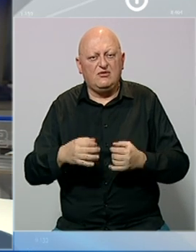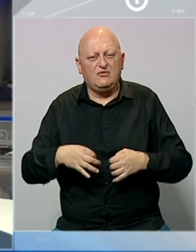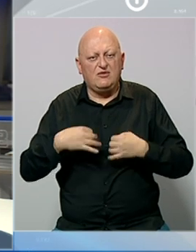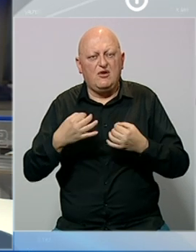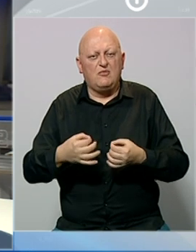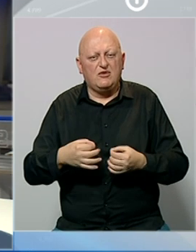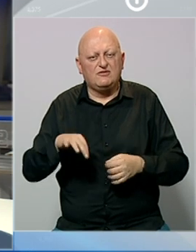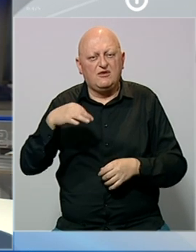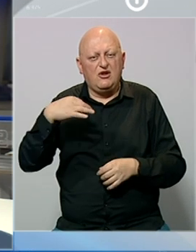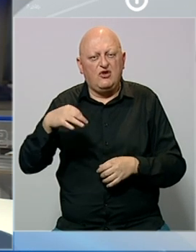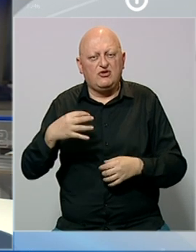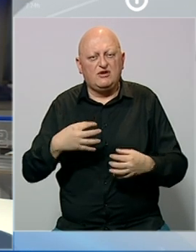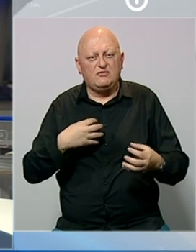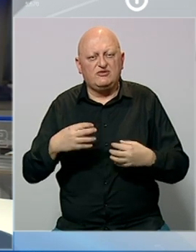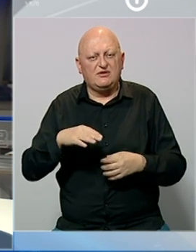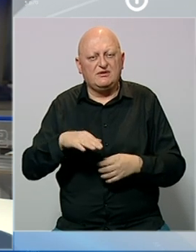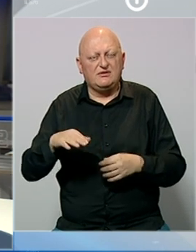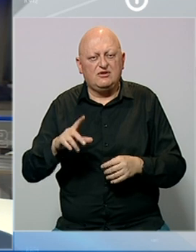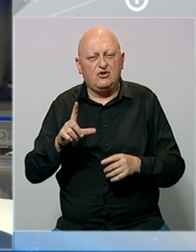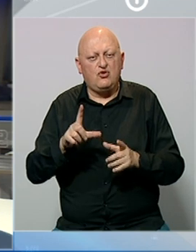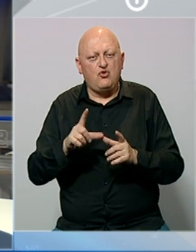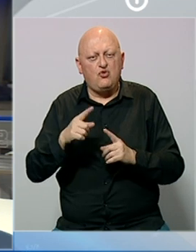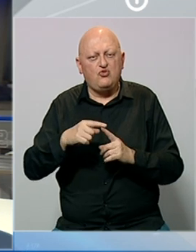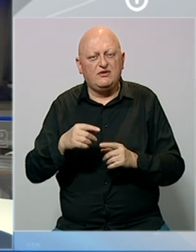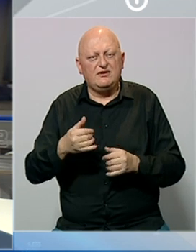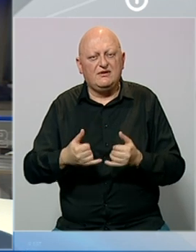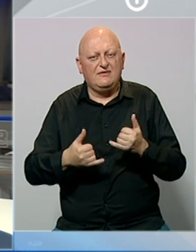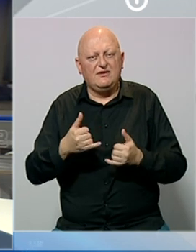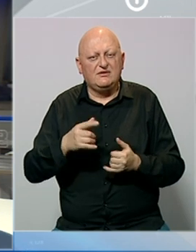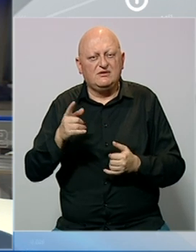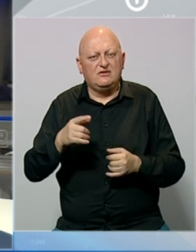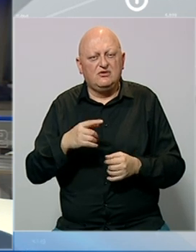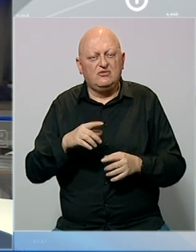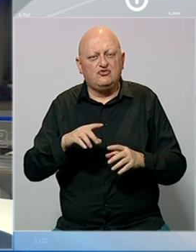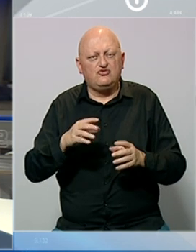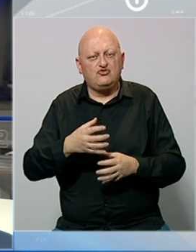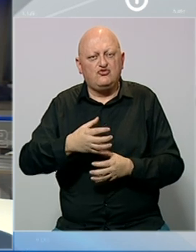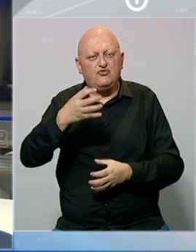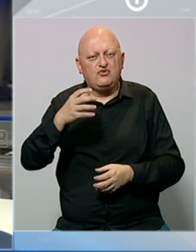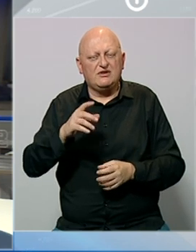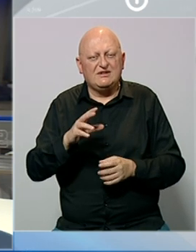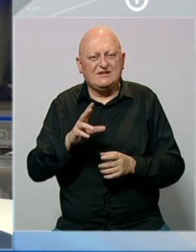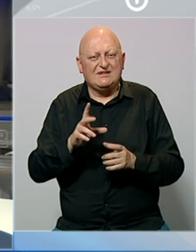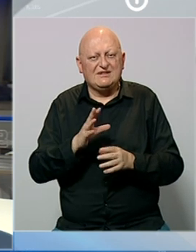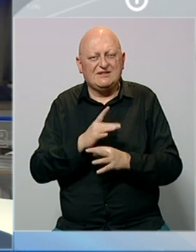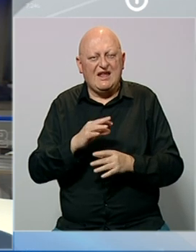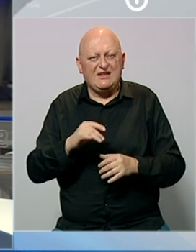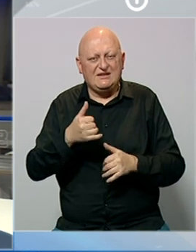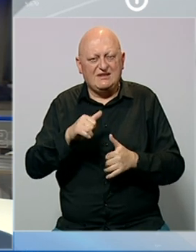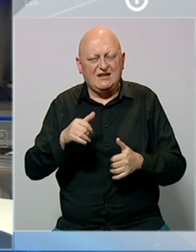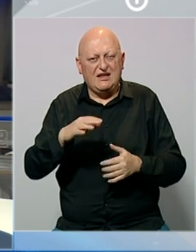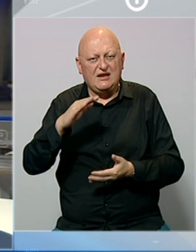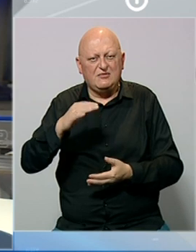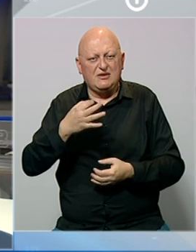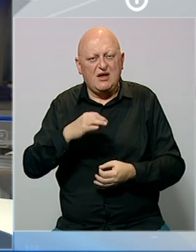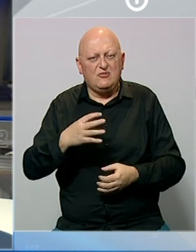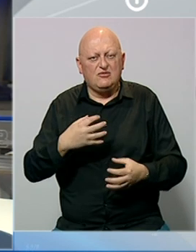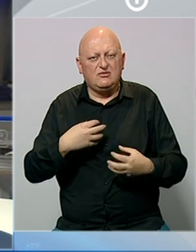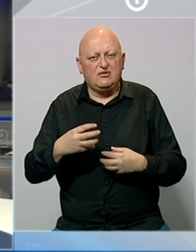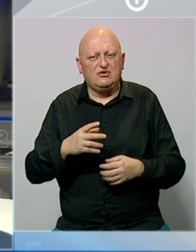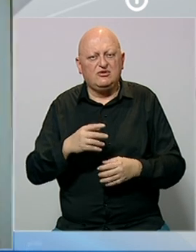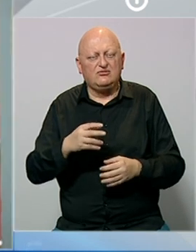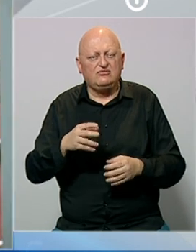Međunarodnog festivala profesionalnih lutkarskih pozorišta za djecu Lutfest skulpturu Zlatna anima za najbolju predstavu.